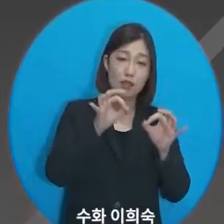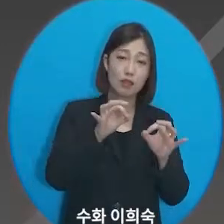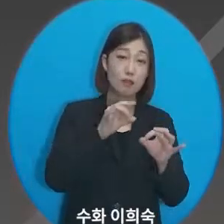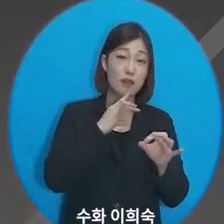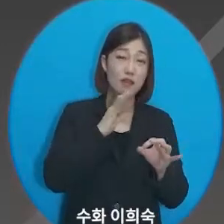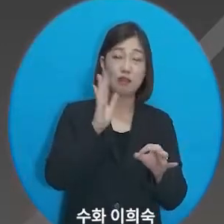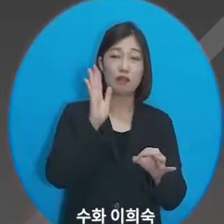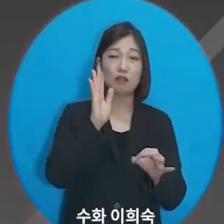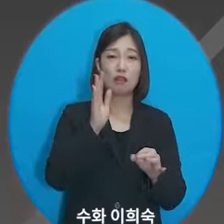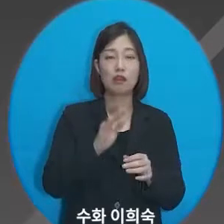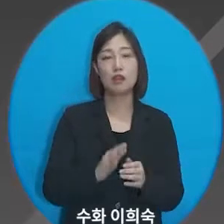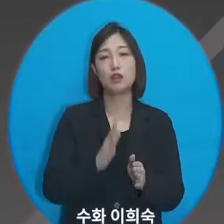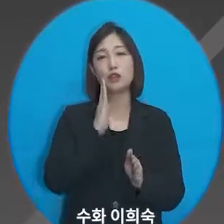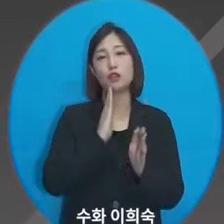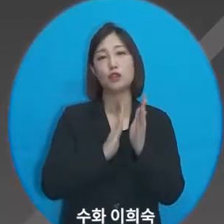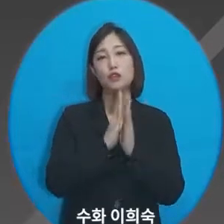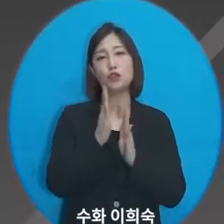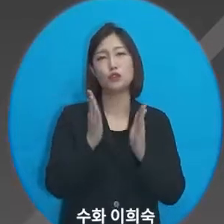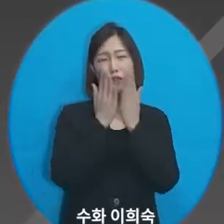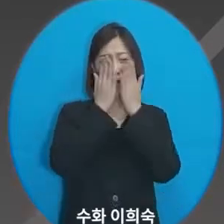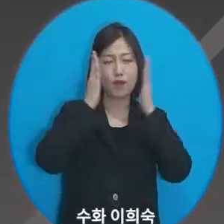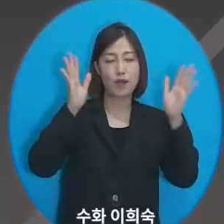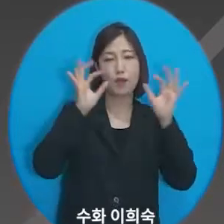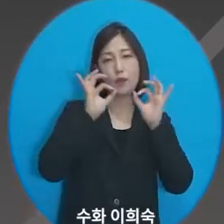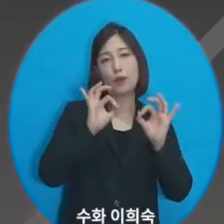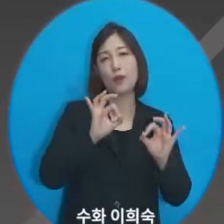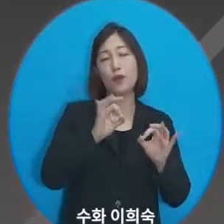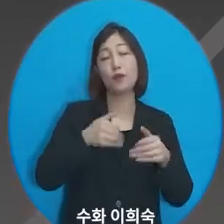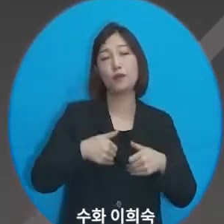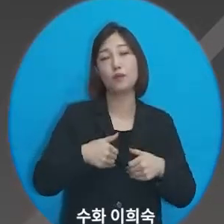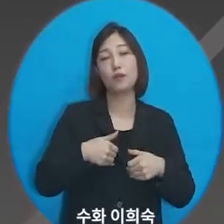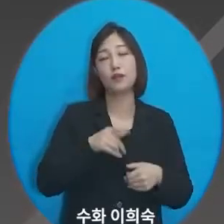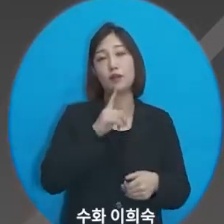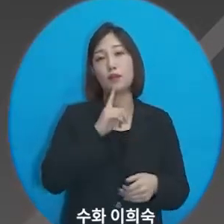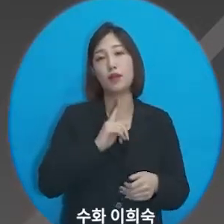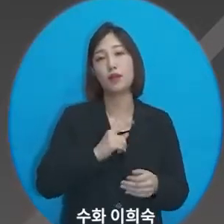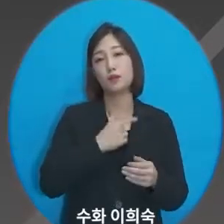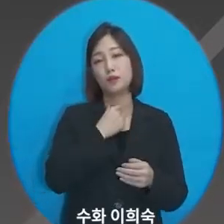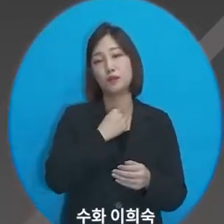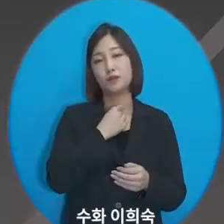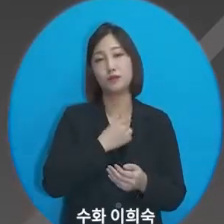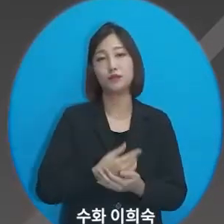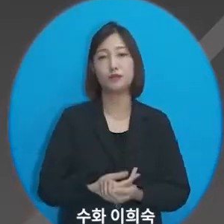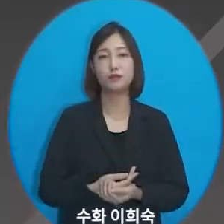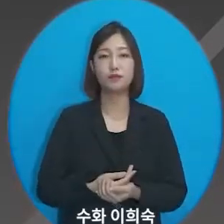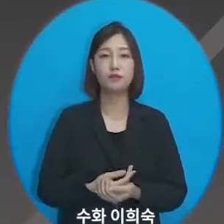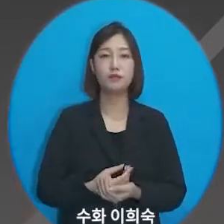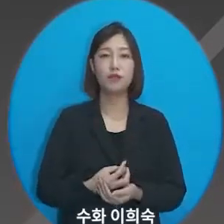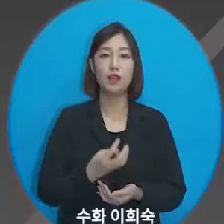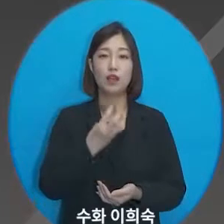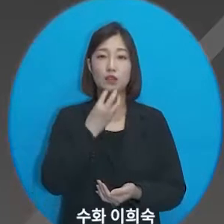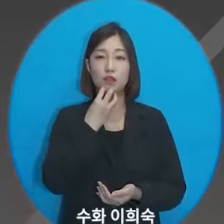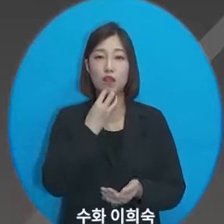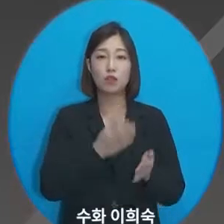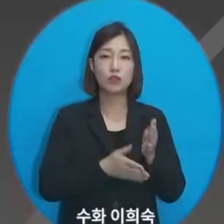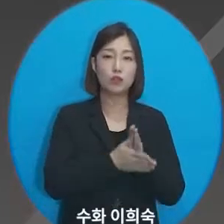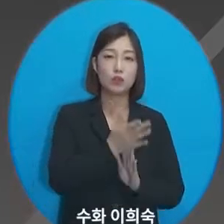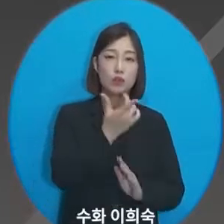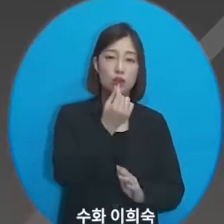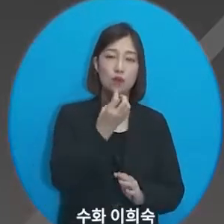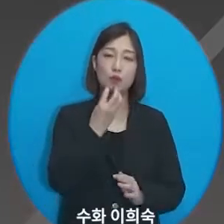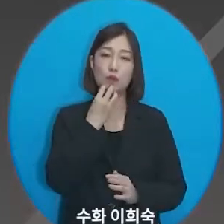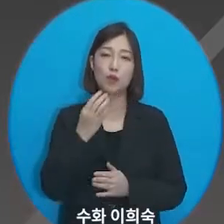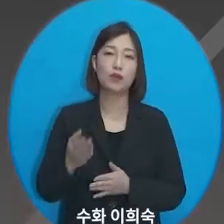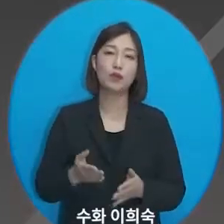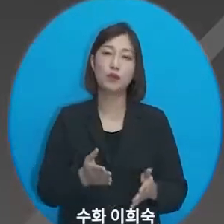싶습니다. 지금 서울시도 굉장히 유니버설 디자인에 대해서 강력한 어떤 드라이브를 걸고 있고, 지금 경기도도 마찬가지고